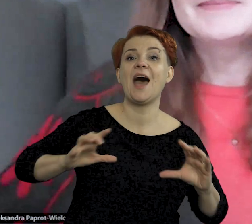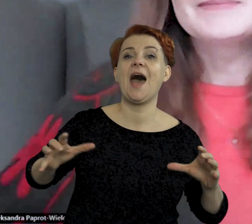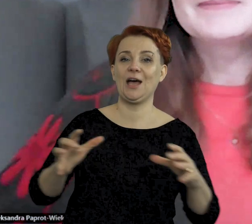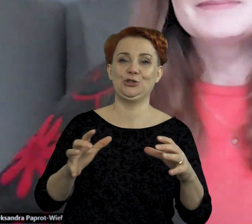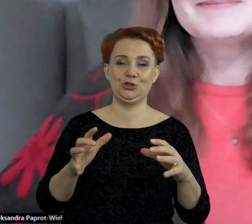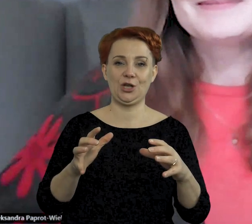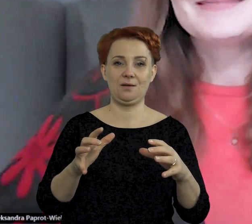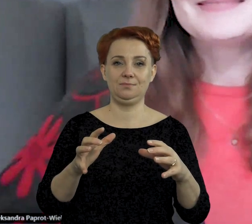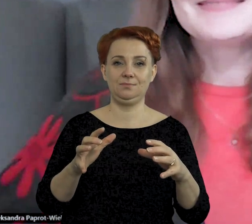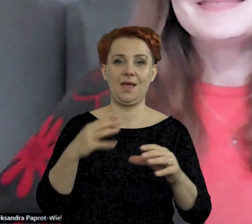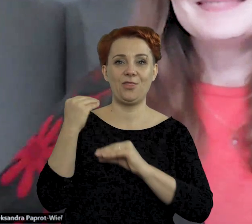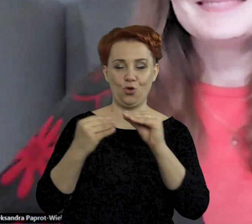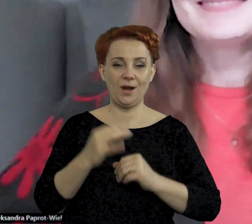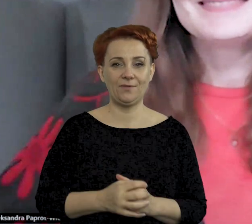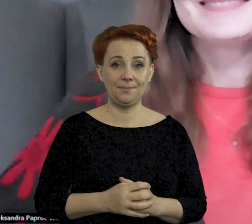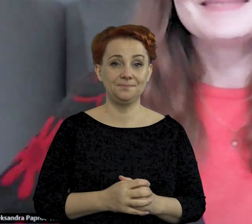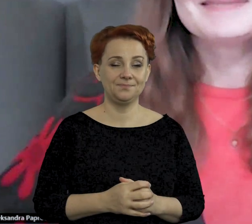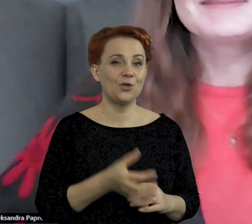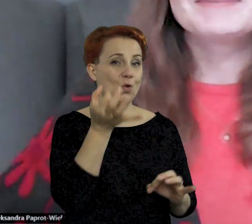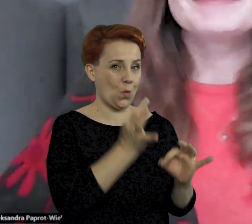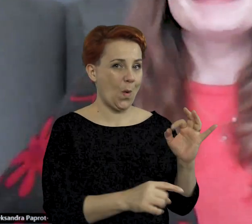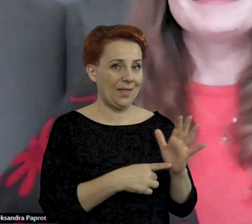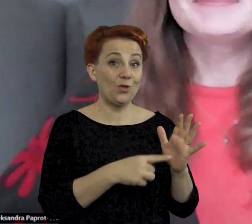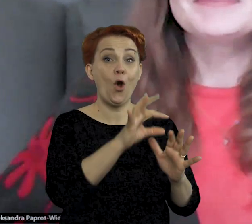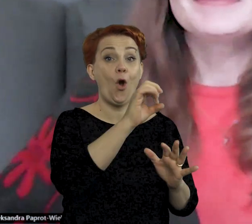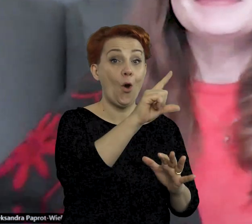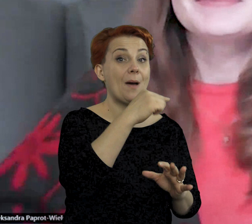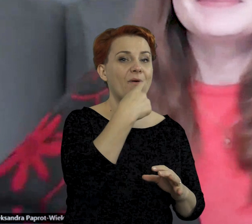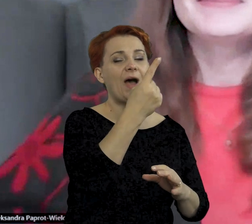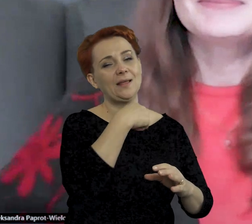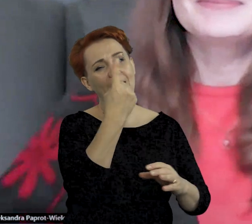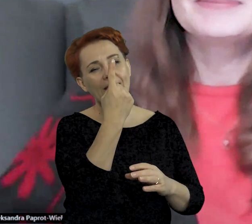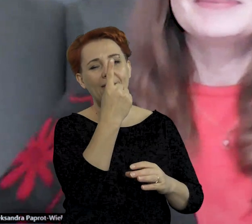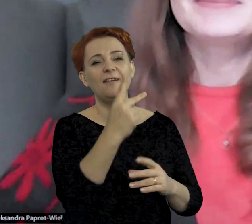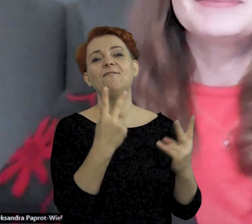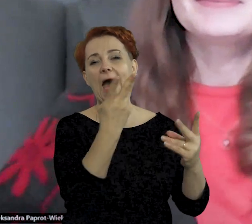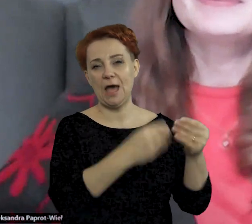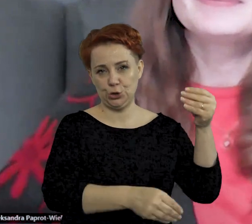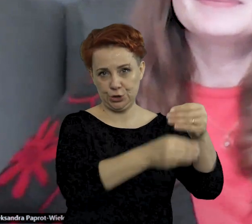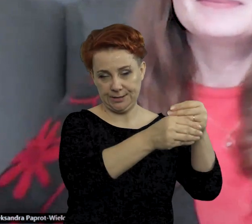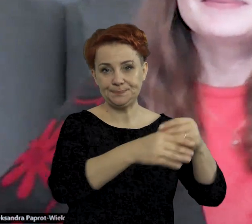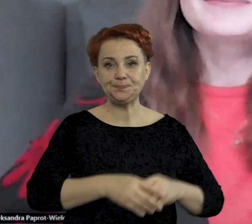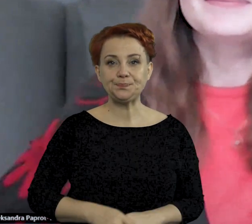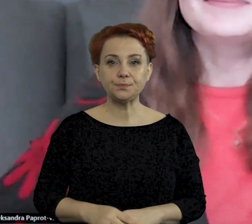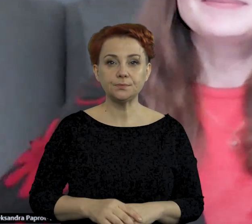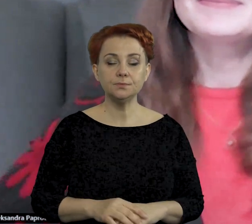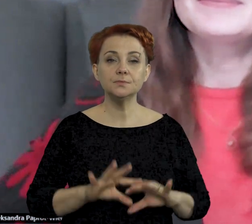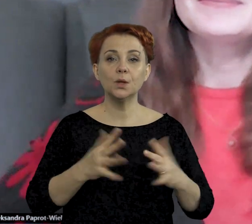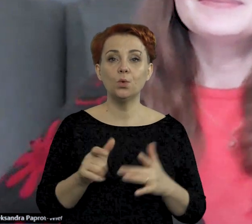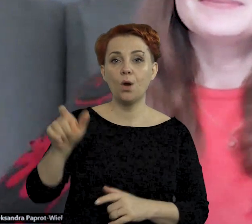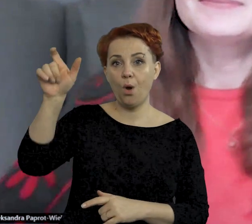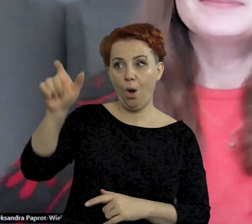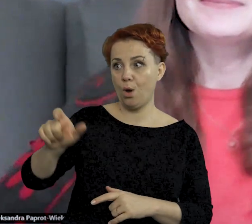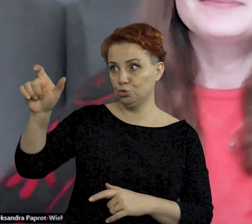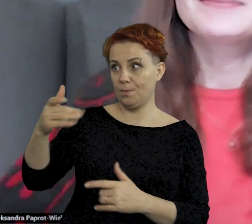Dzięki. Dokładnie, dokładnie. Ja bym do tego, co powiedziała Ola, dopowiedział jedną bardzo ważną rzecz. Jeżeli chodzi o tych naszych